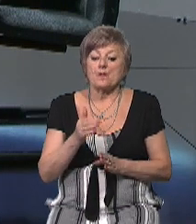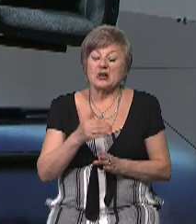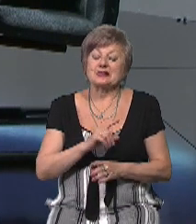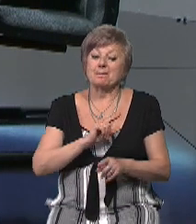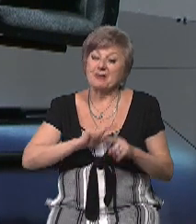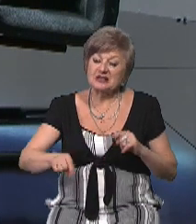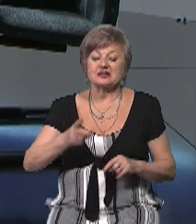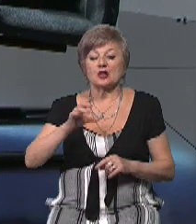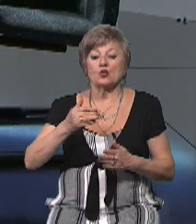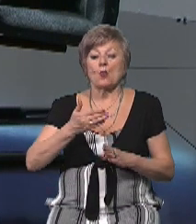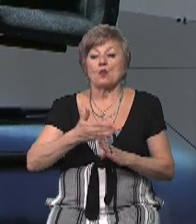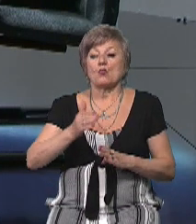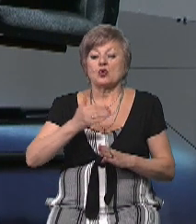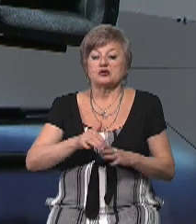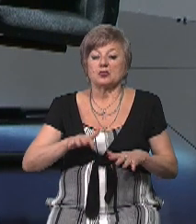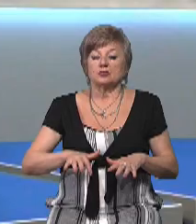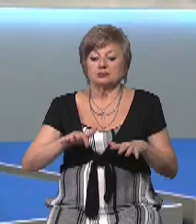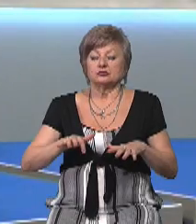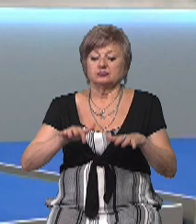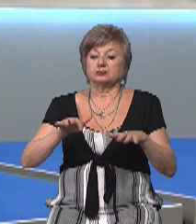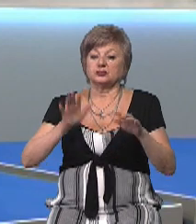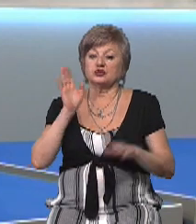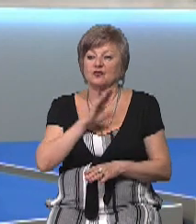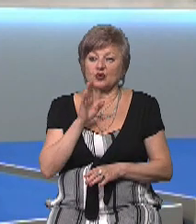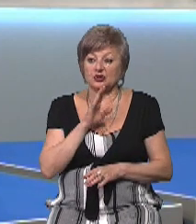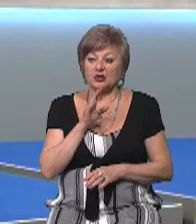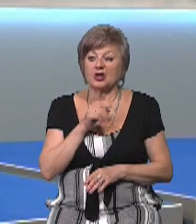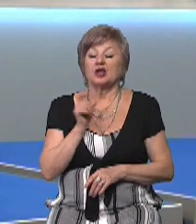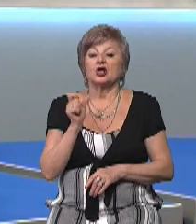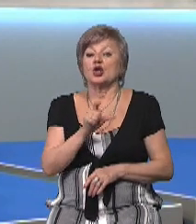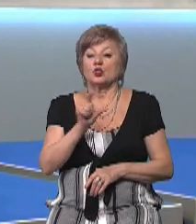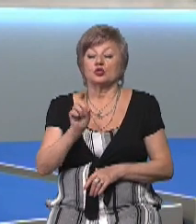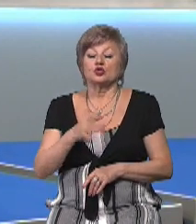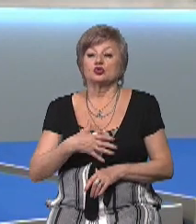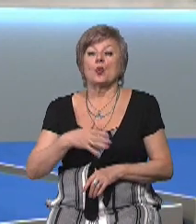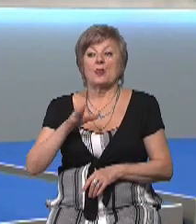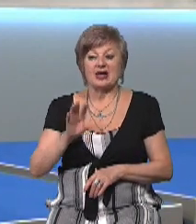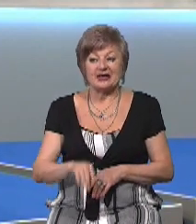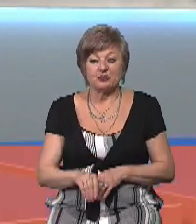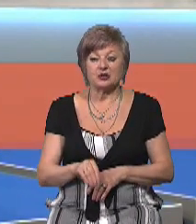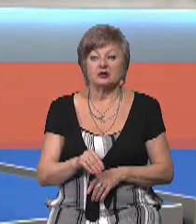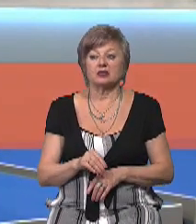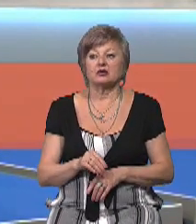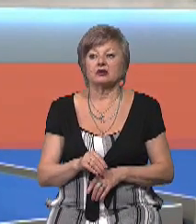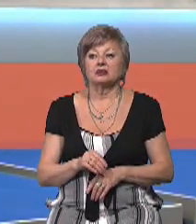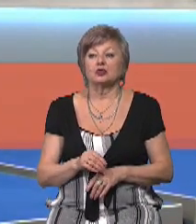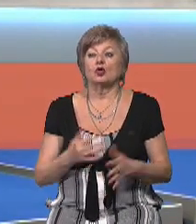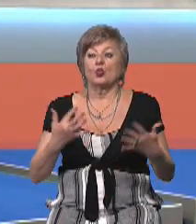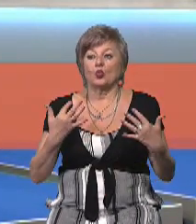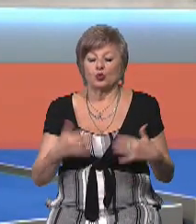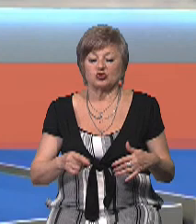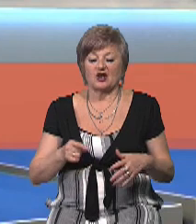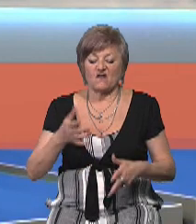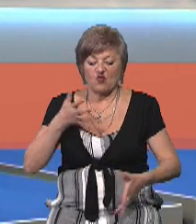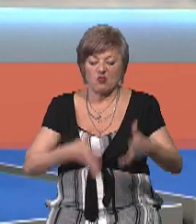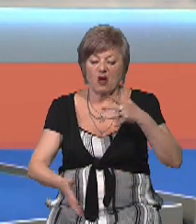але поступове підвищення от в темряві води. І велика кількість людей, яка загинула, знову ж таки, загинула вже в цьому